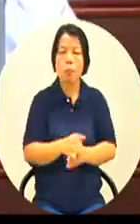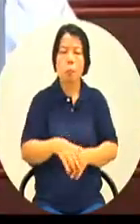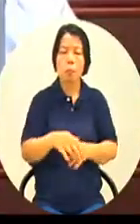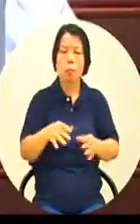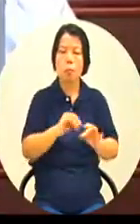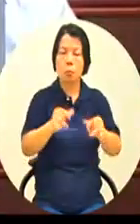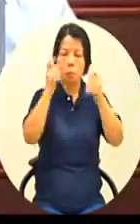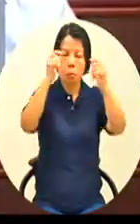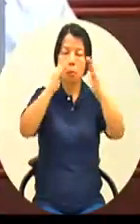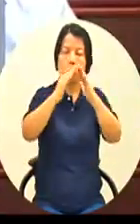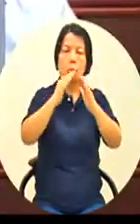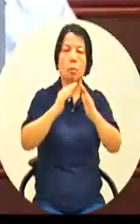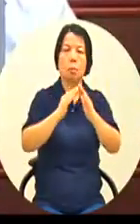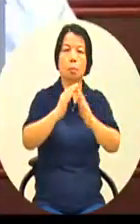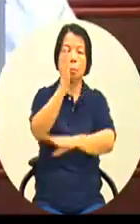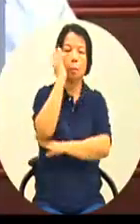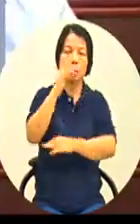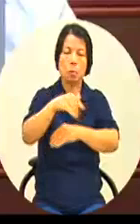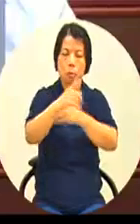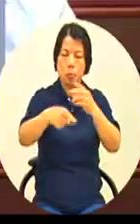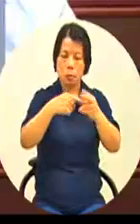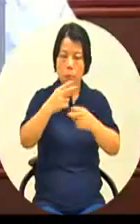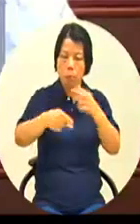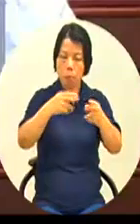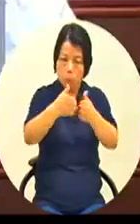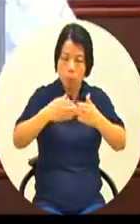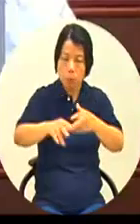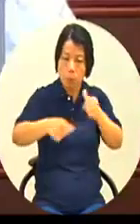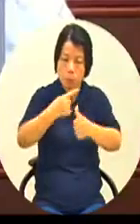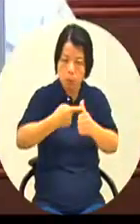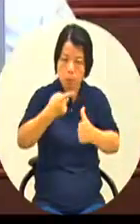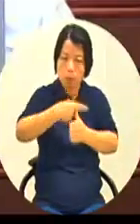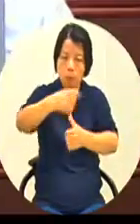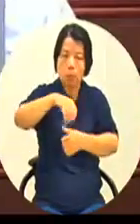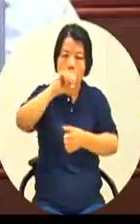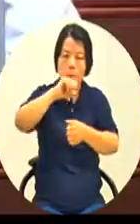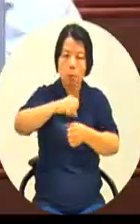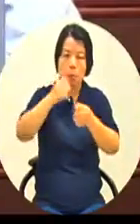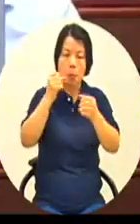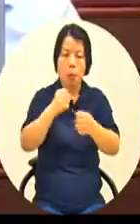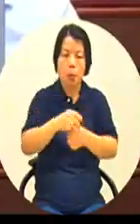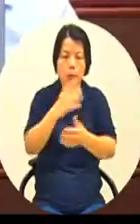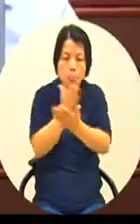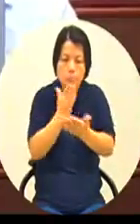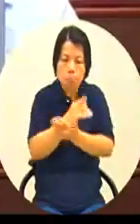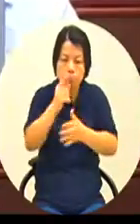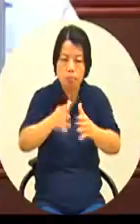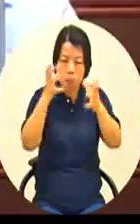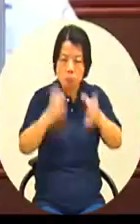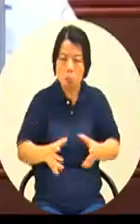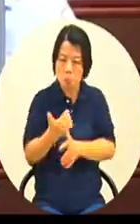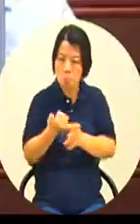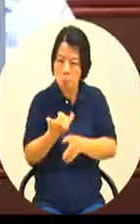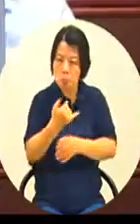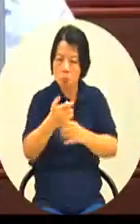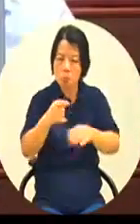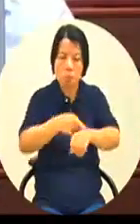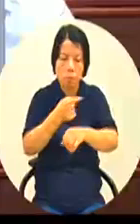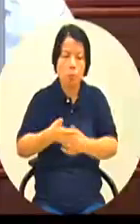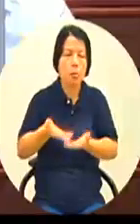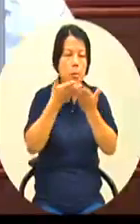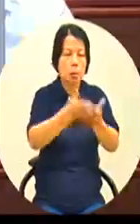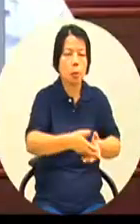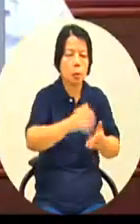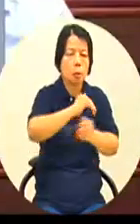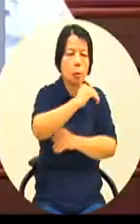先完成这个增设的可行性，然后我们送高工局去做争取。那目前呢，我